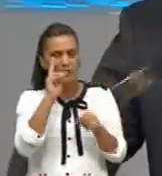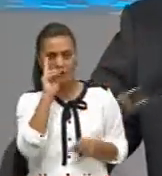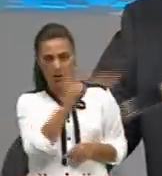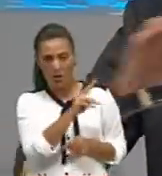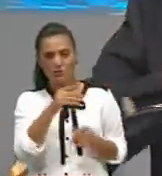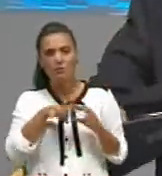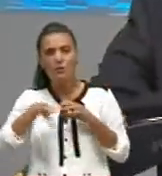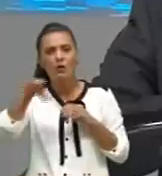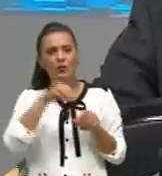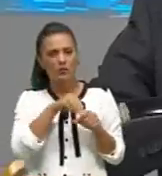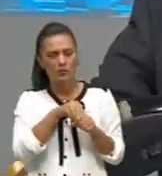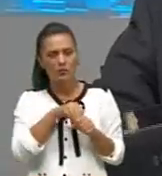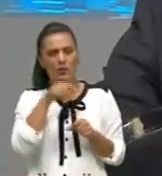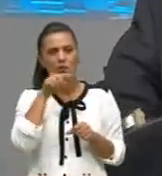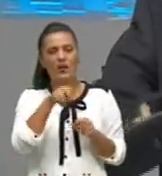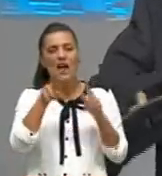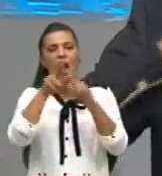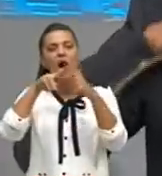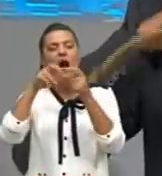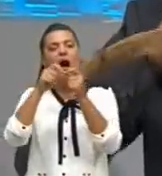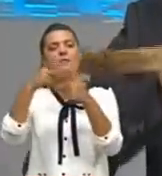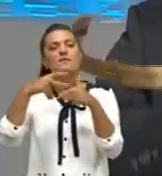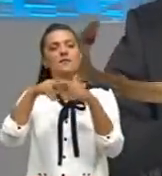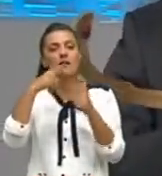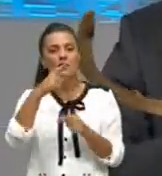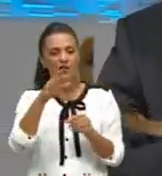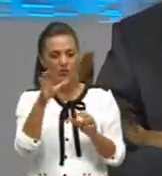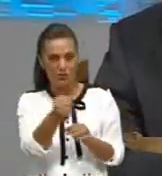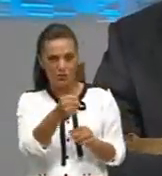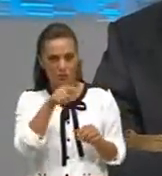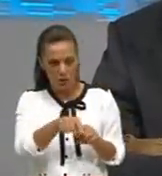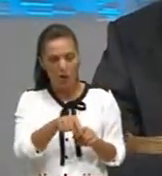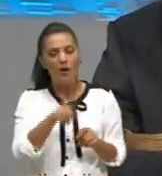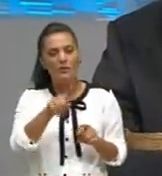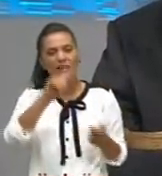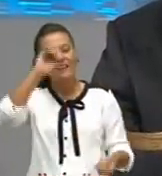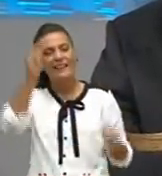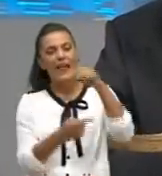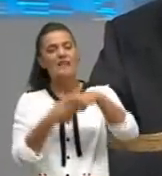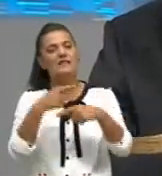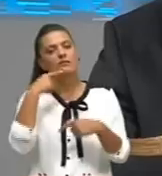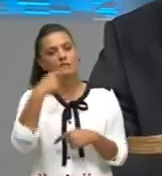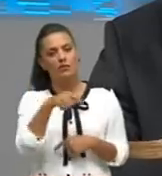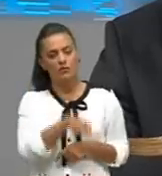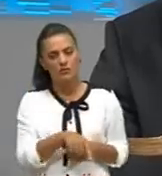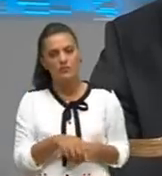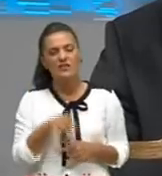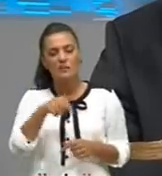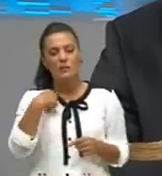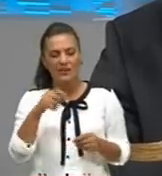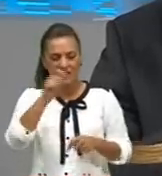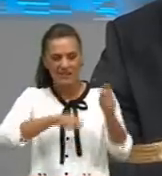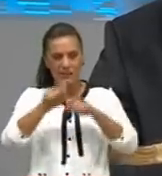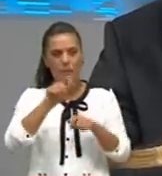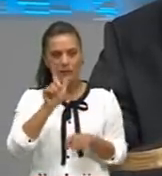gördüğünüz bölüm, buraya kabza diyoruz şu tuttuğumuz yere. Şu anda bu ters halini görüyorsunuz. Evet. Şimdi bunu kurmam